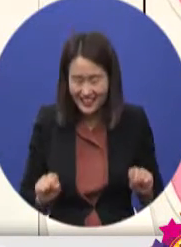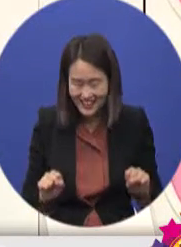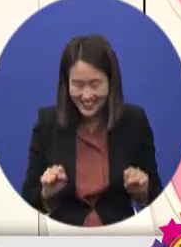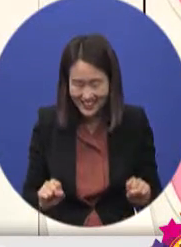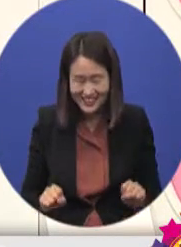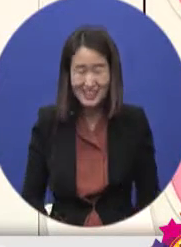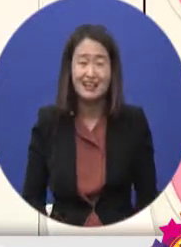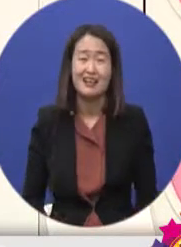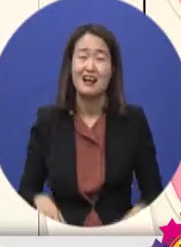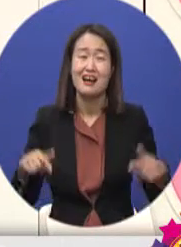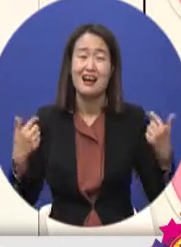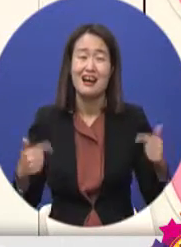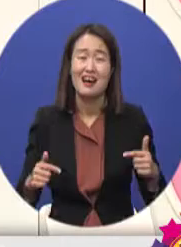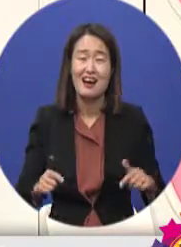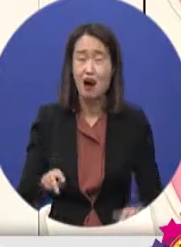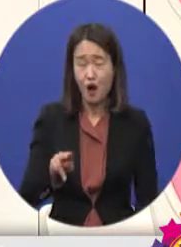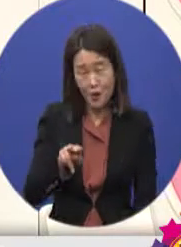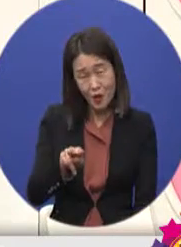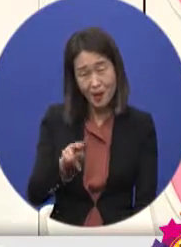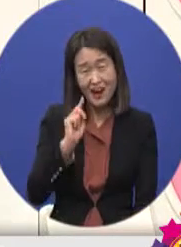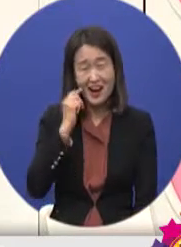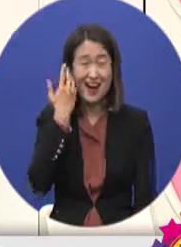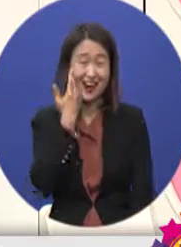네. 항상 보다 아름다우셔요. 그렇죠?